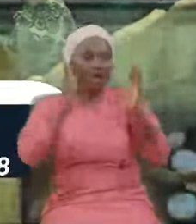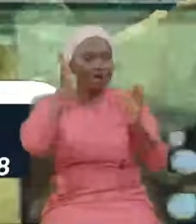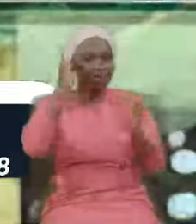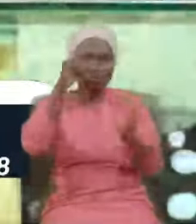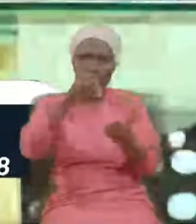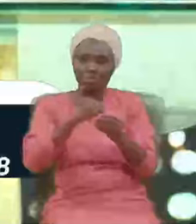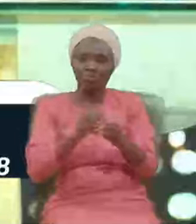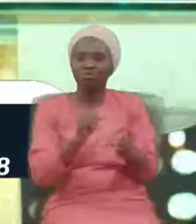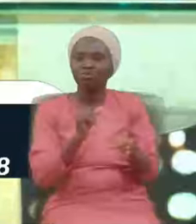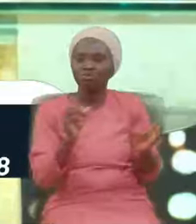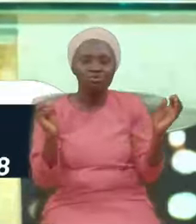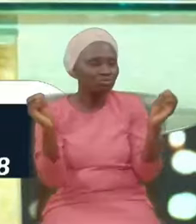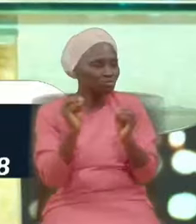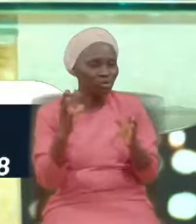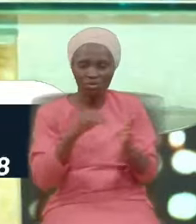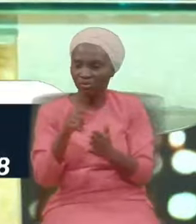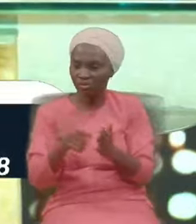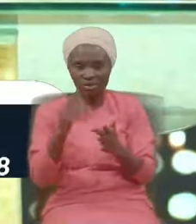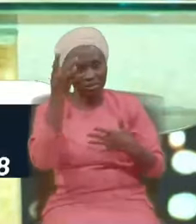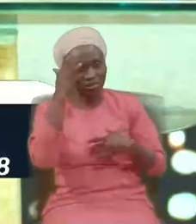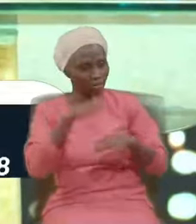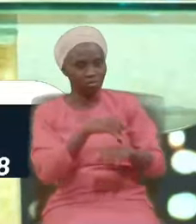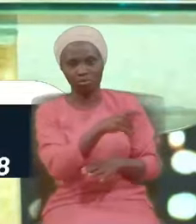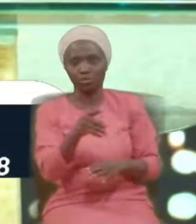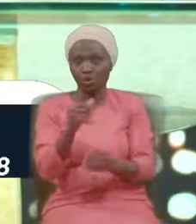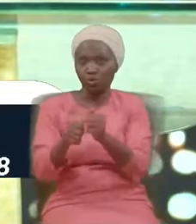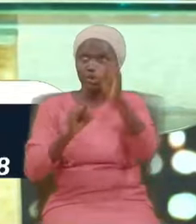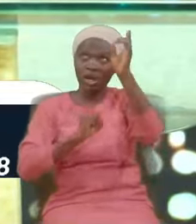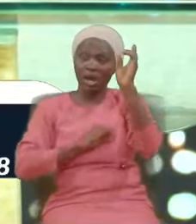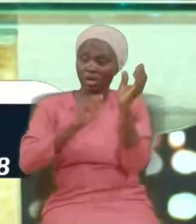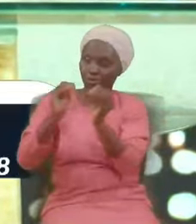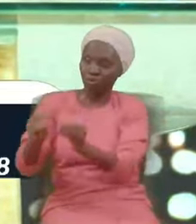des maladies dont j'ai frappé les Égyptiens.